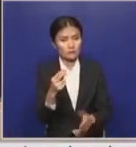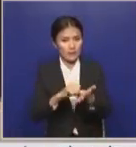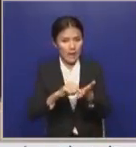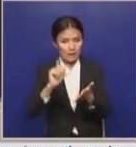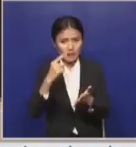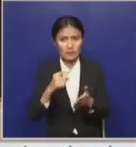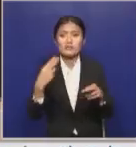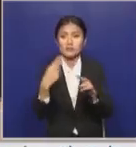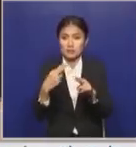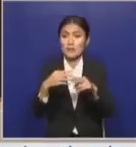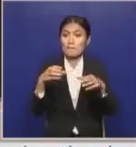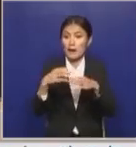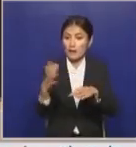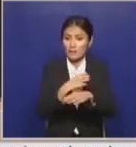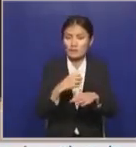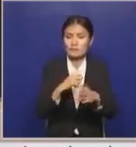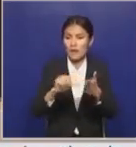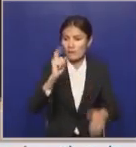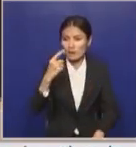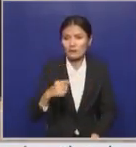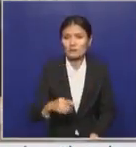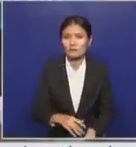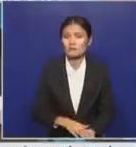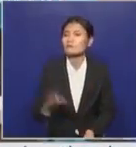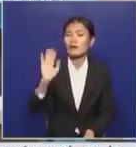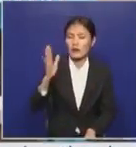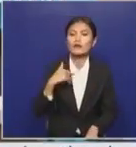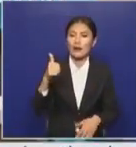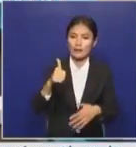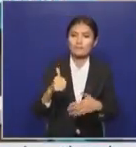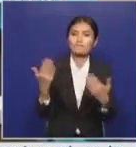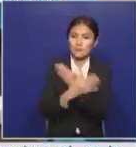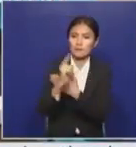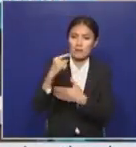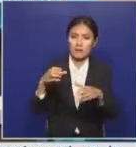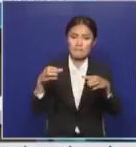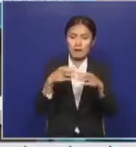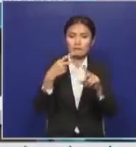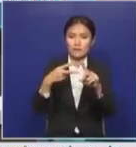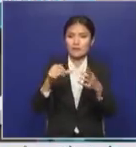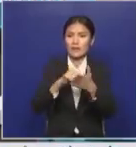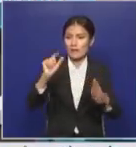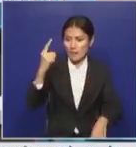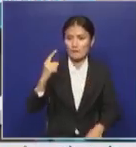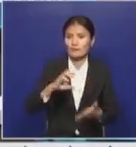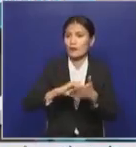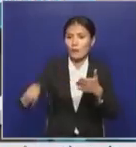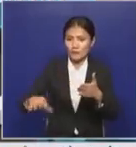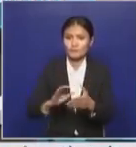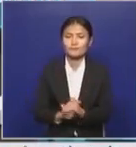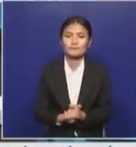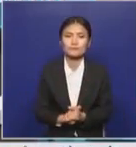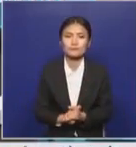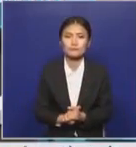ครับก็ญาติถอนพรรคอนาคตใหม่ครับพักนึงที่ถูกยกกับขอเปลี่ยนกับจะเห็นได้ว่าข้อเรียกร้อง